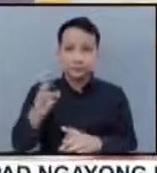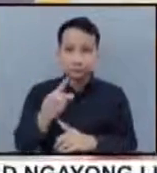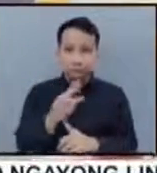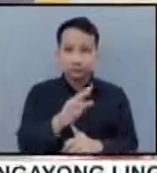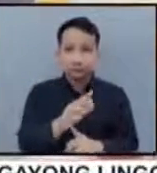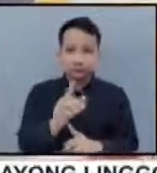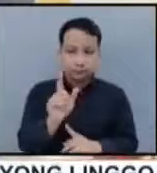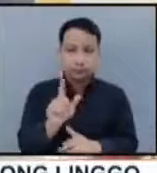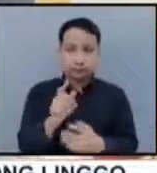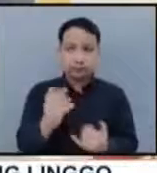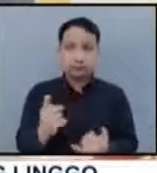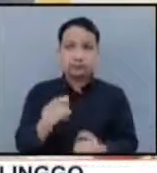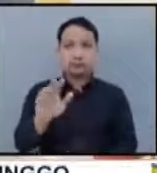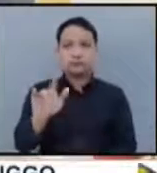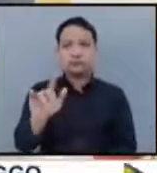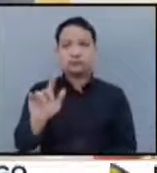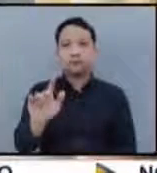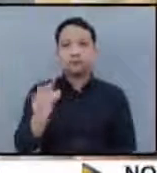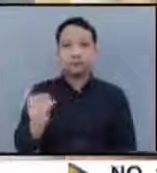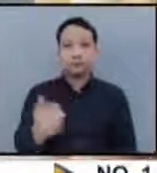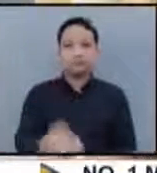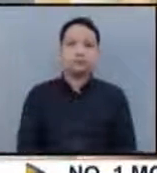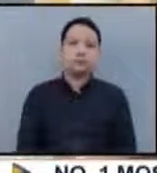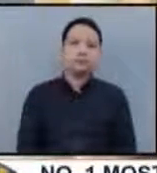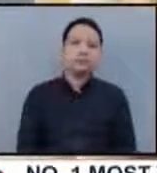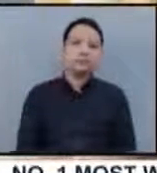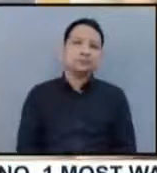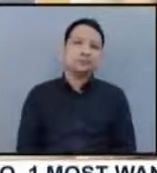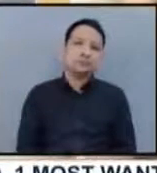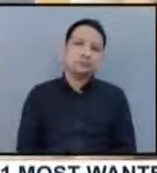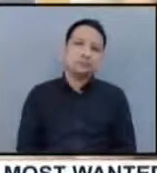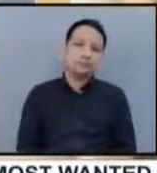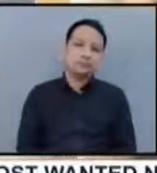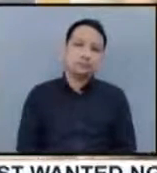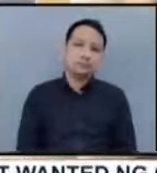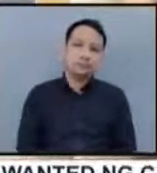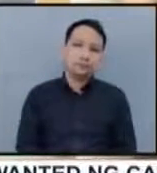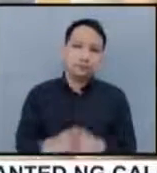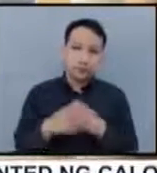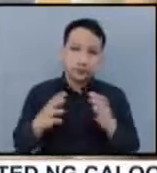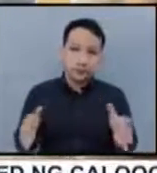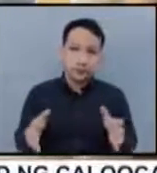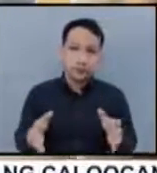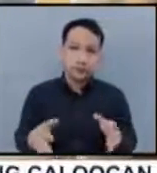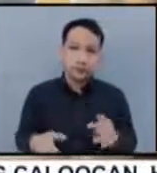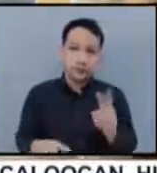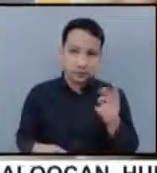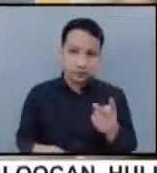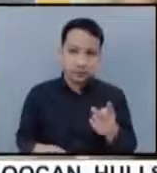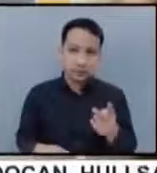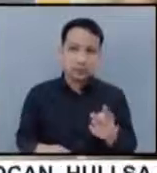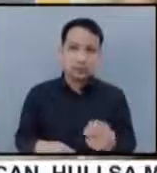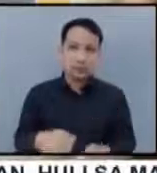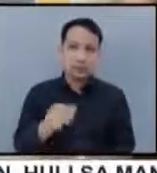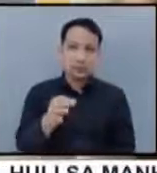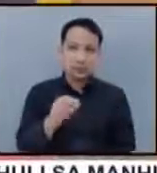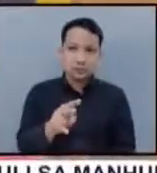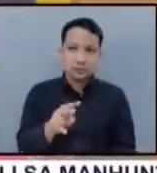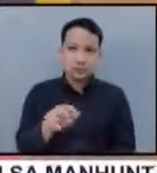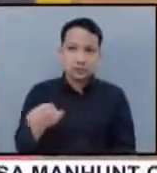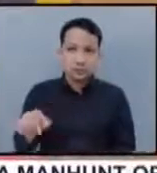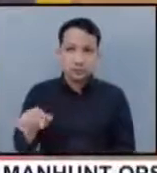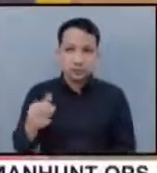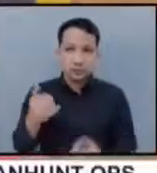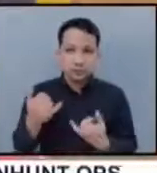pesos, ngayon ay 25 pesos na. Ang 2 pirasong malaking kandila, noon 92 pesos,